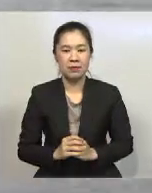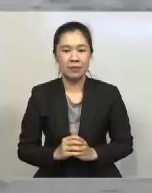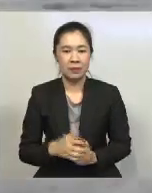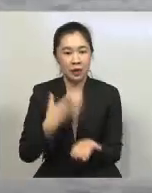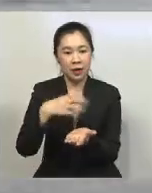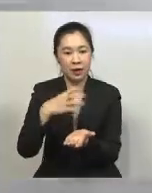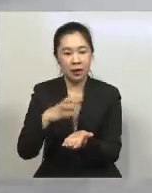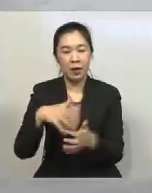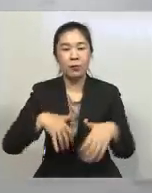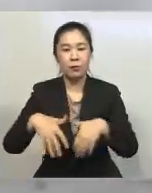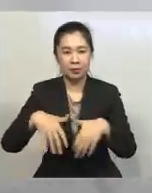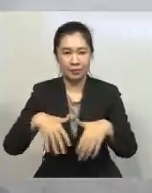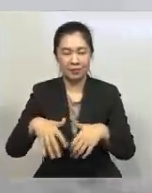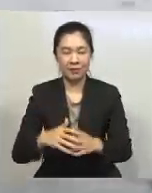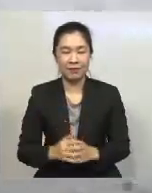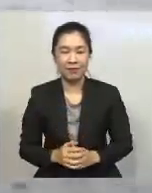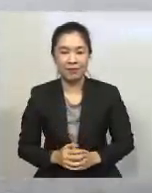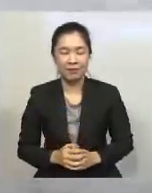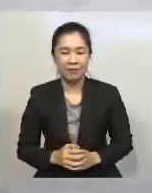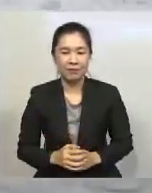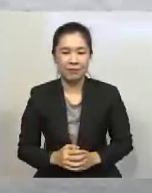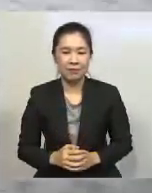ผู้ประสบภัยกันครับ